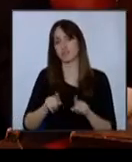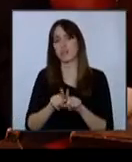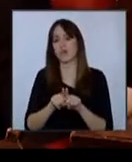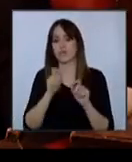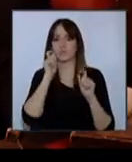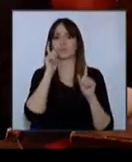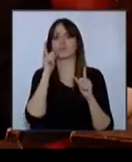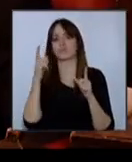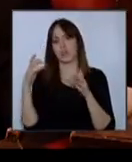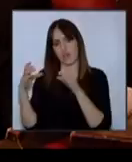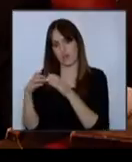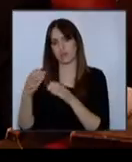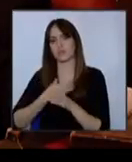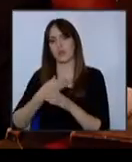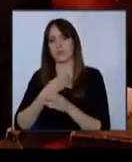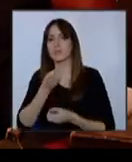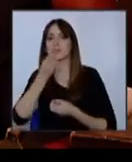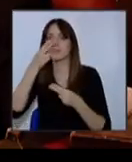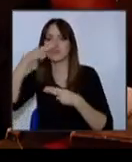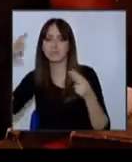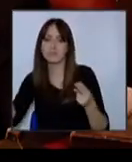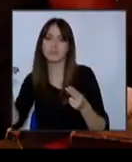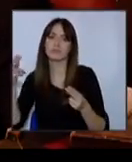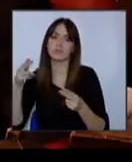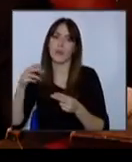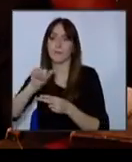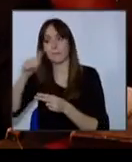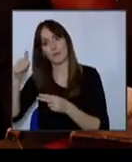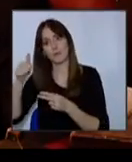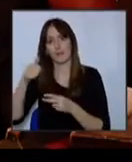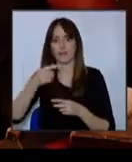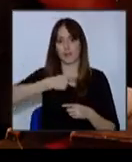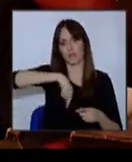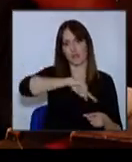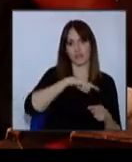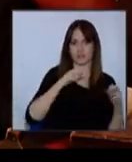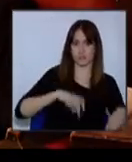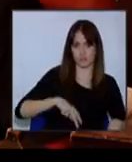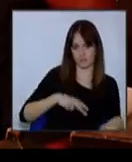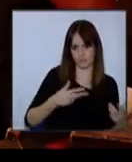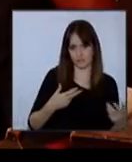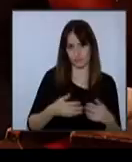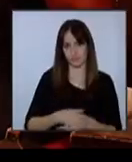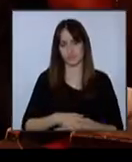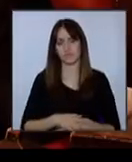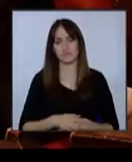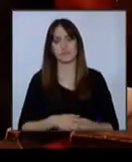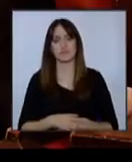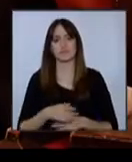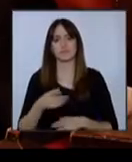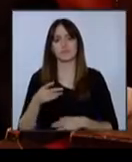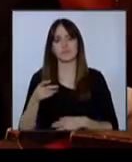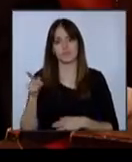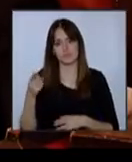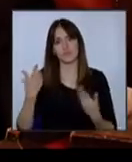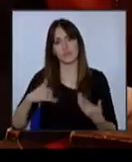reprovar l'actitud de l'equip de govern que ha informat d'aquest acord abans els mitjans de comunicació que no pas els grups d'aquest consistori. I així m'ho ha reconegut